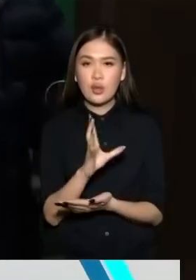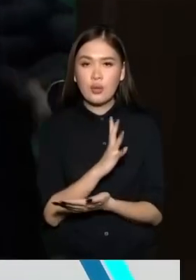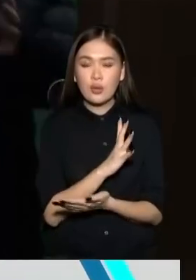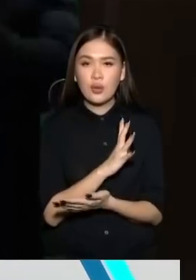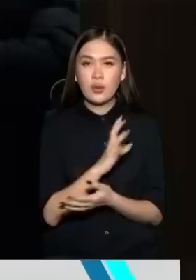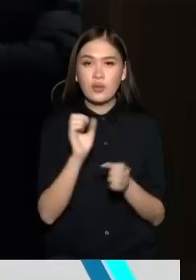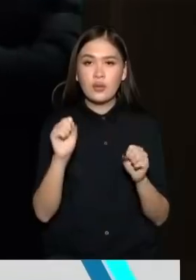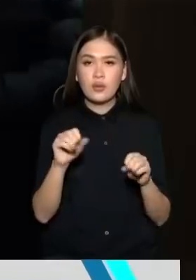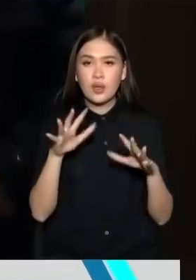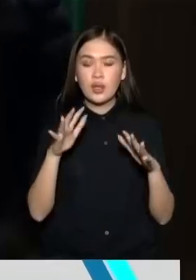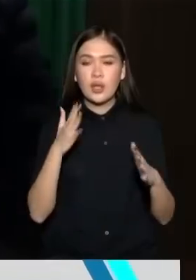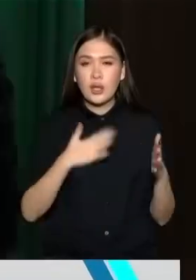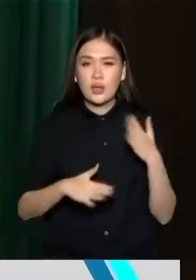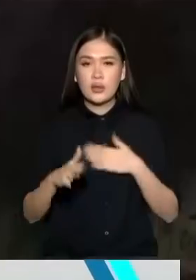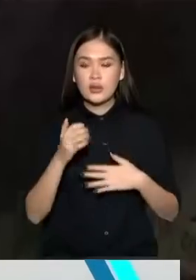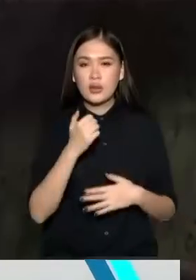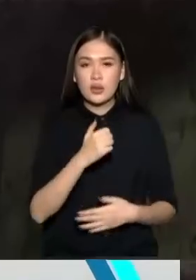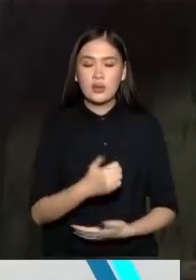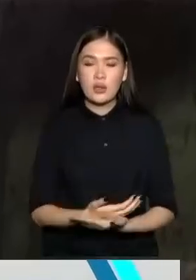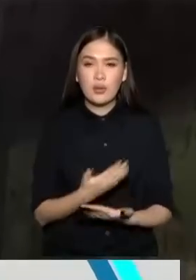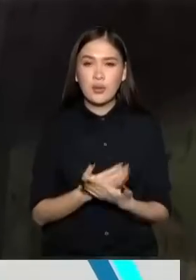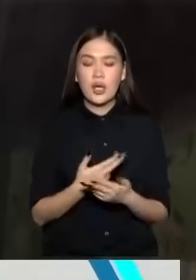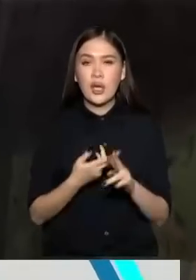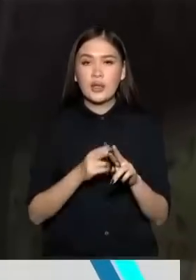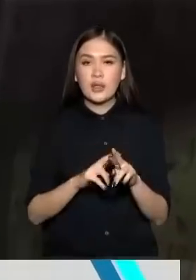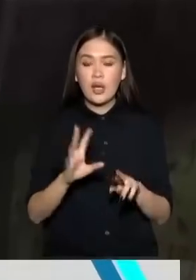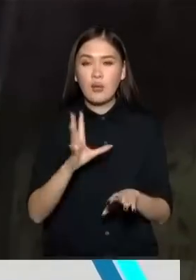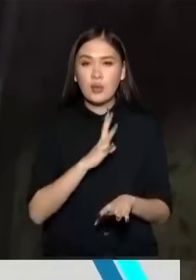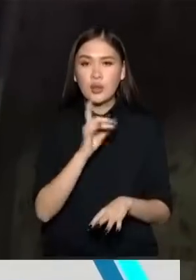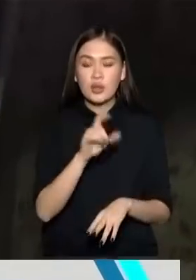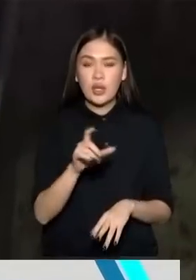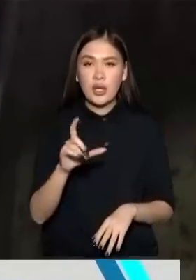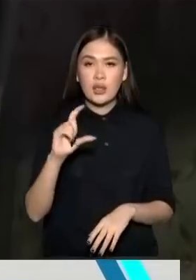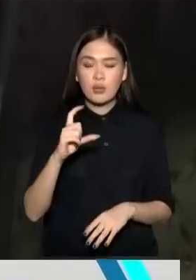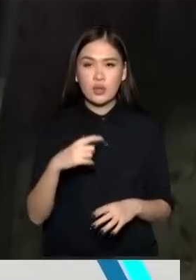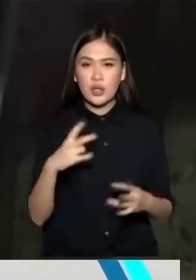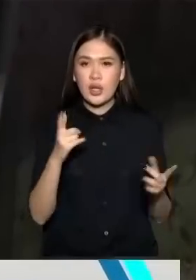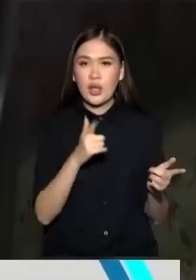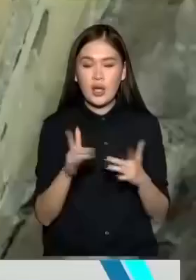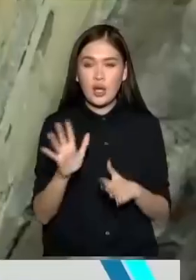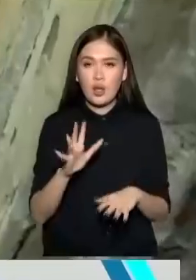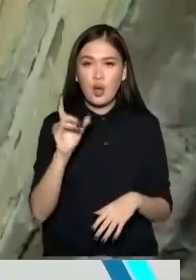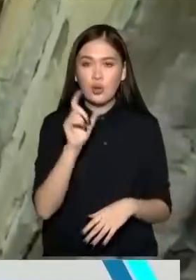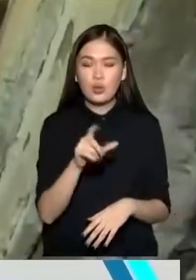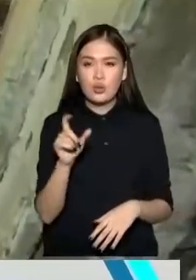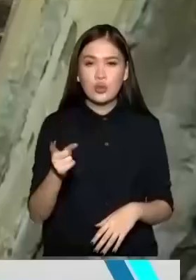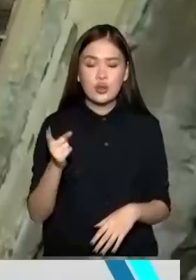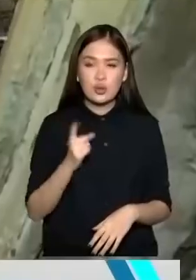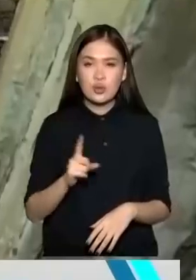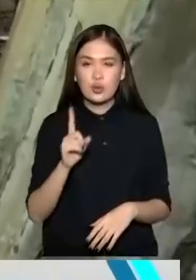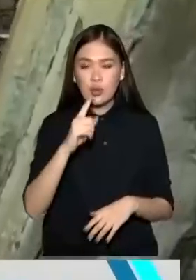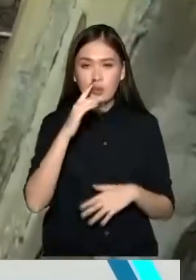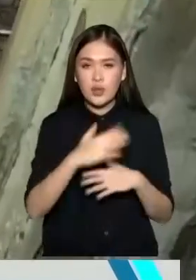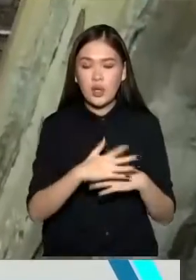включили ой радость к такому испытанию жителей Экибастуза были не готовы люди надеются что в самое